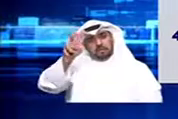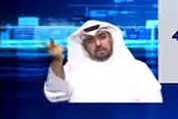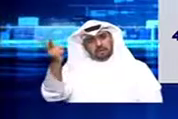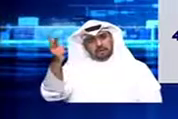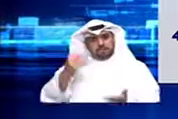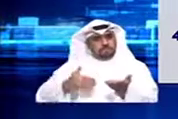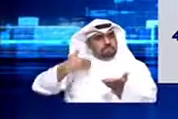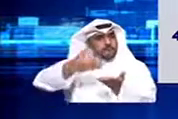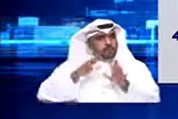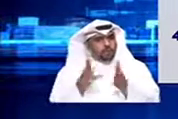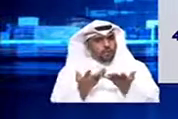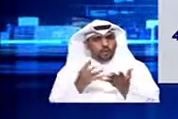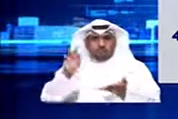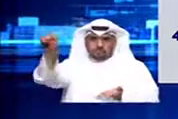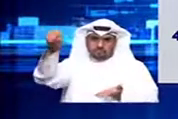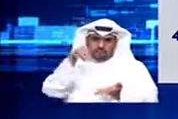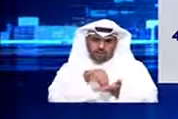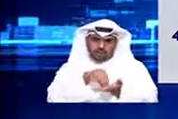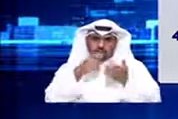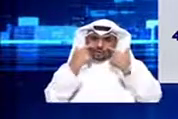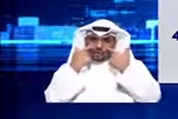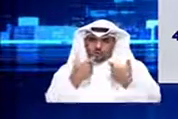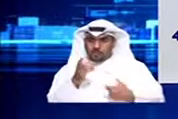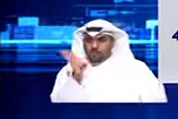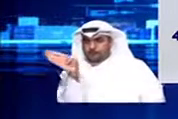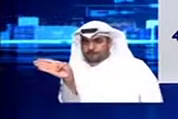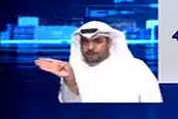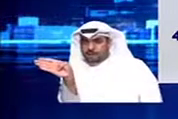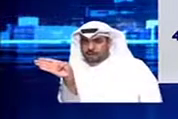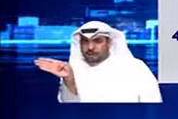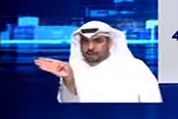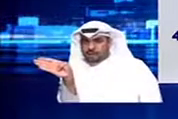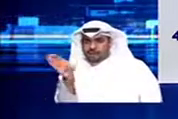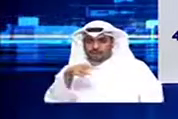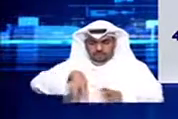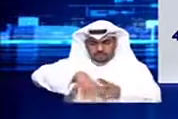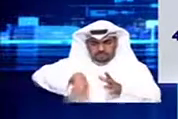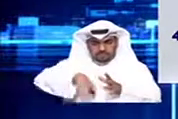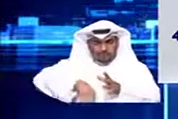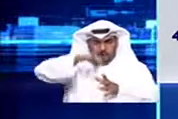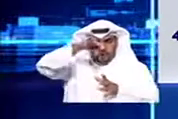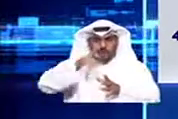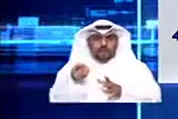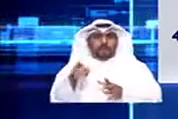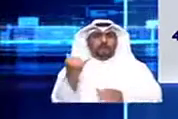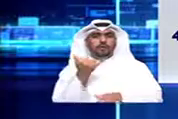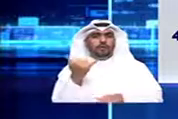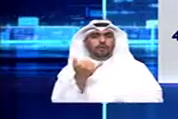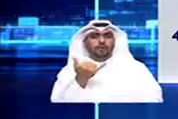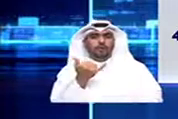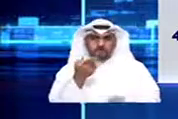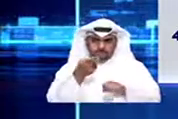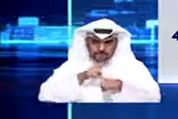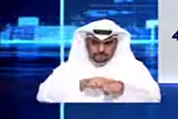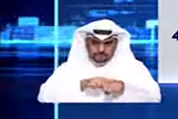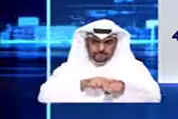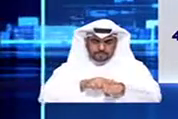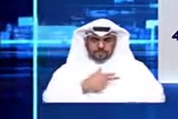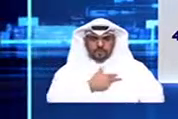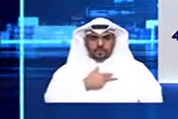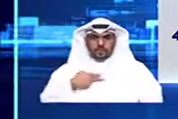التخصيص. ودعت المواطنين المخصص لهم قسائم حكومية في تلك القطعة ولم ترد أسماءهم ضمن